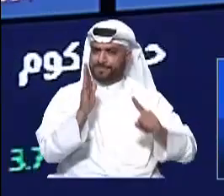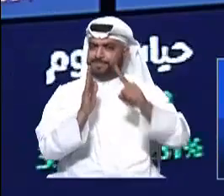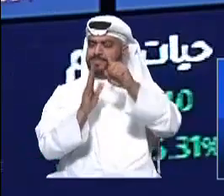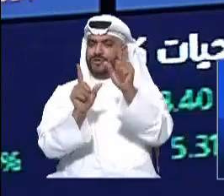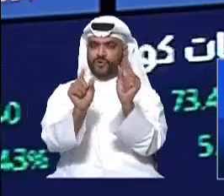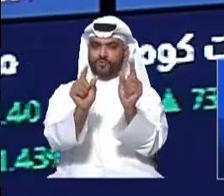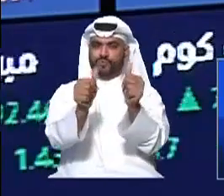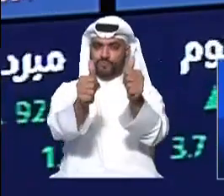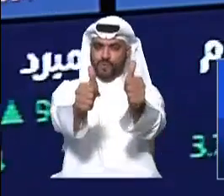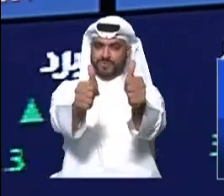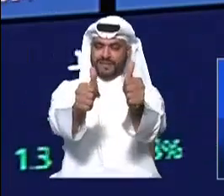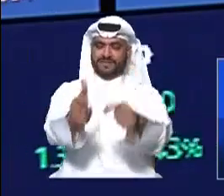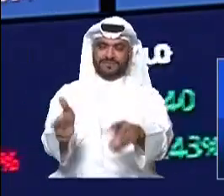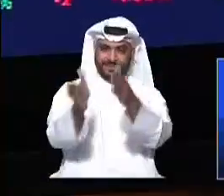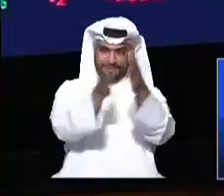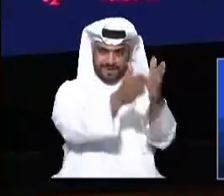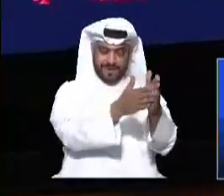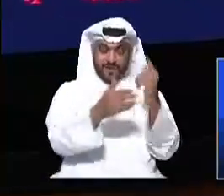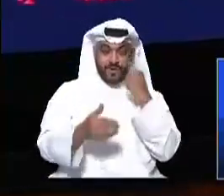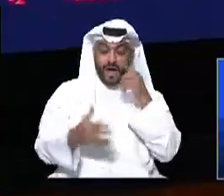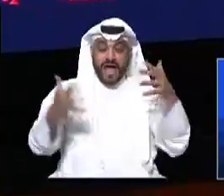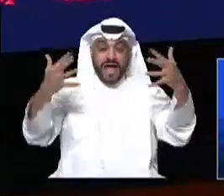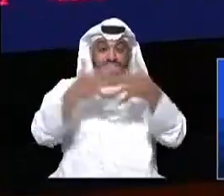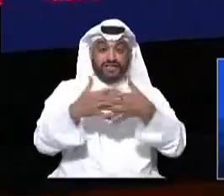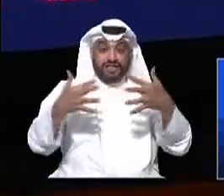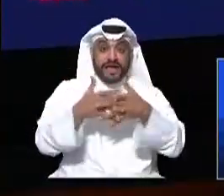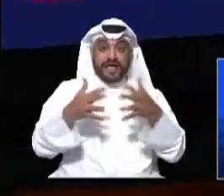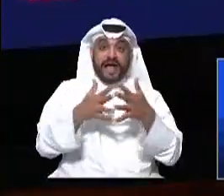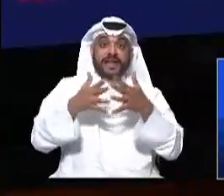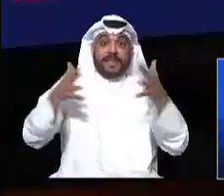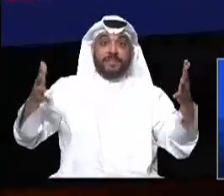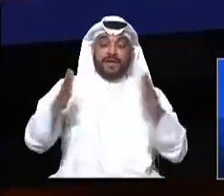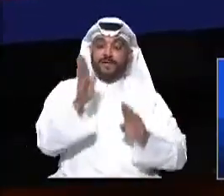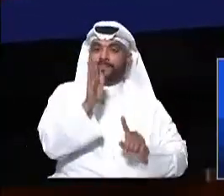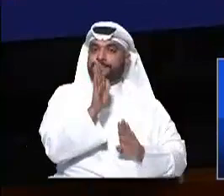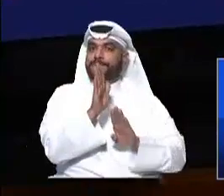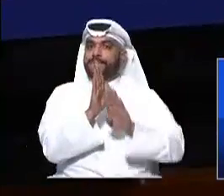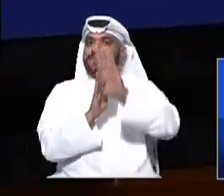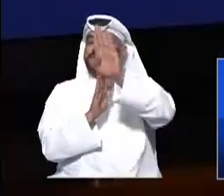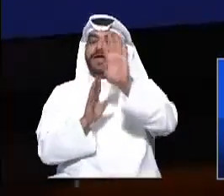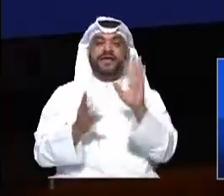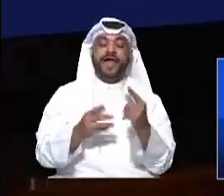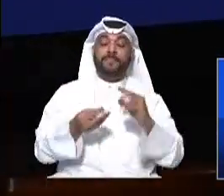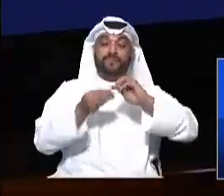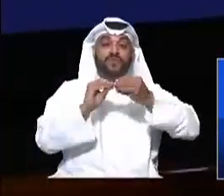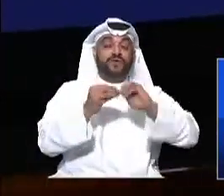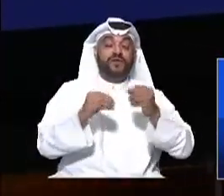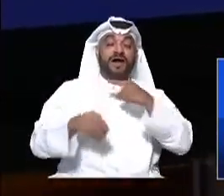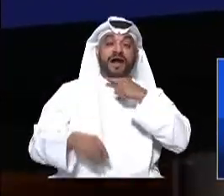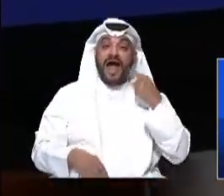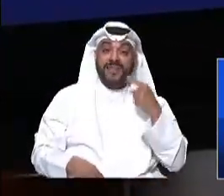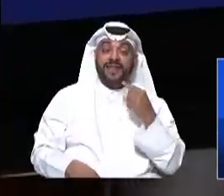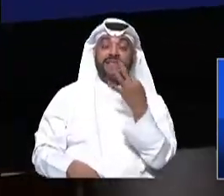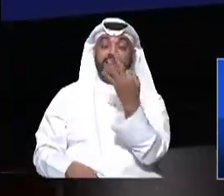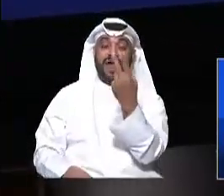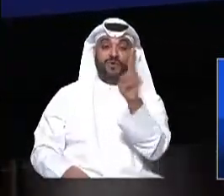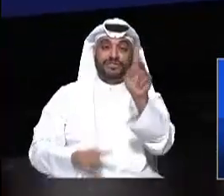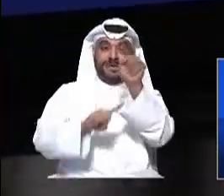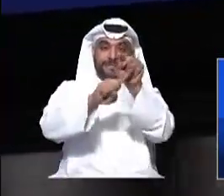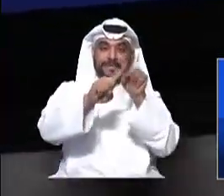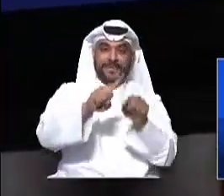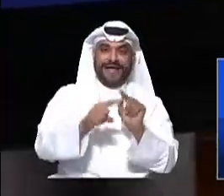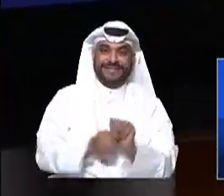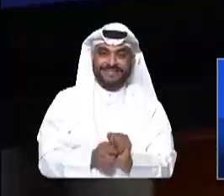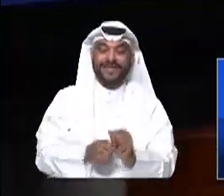7823 نقطة، فيما حقق مؤشر السوق الأول صعودا بواقع 23 نقطة. كذلك زاد مؤشر السوق